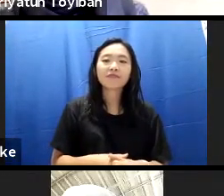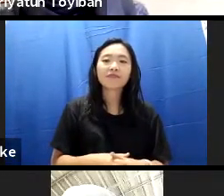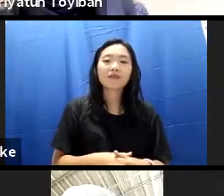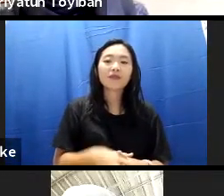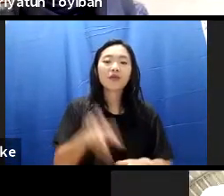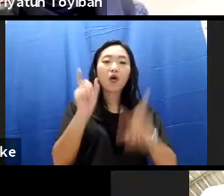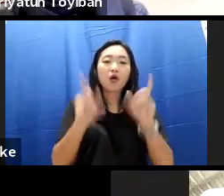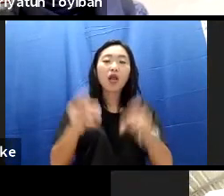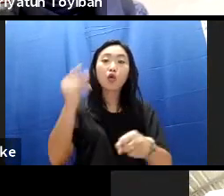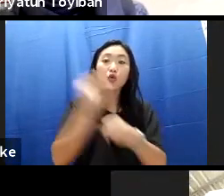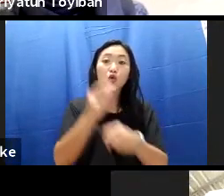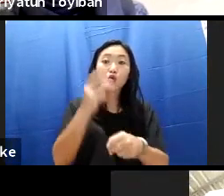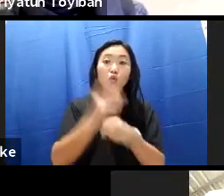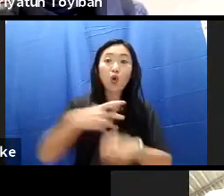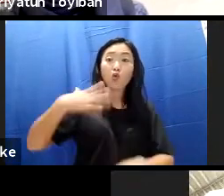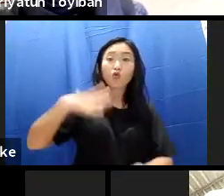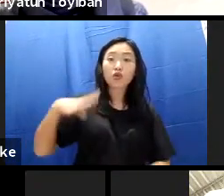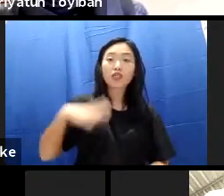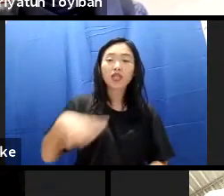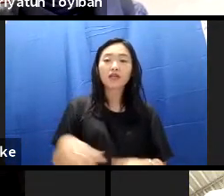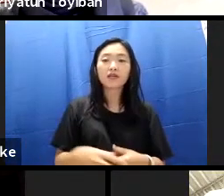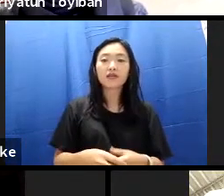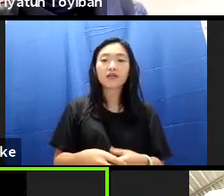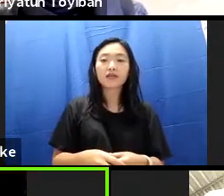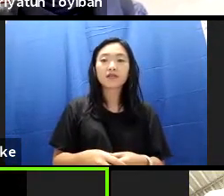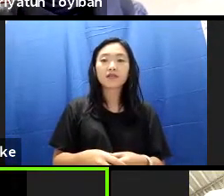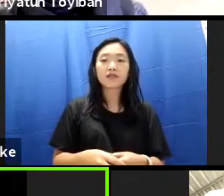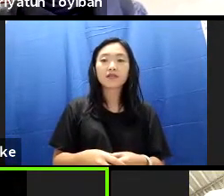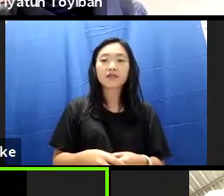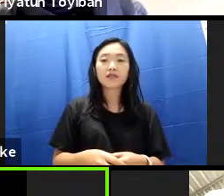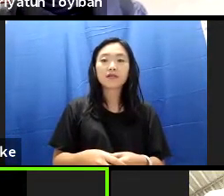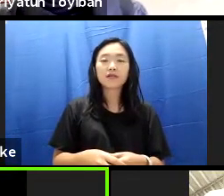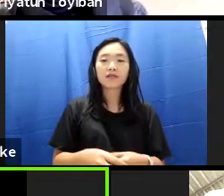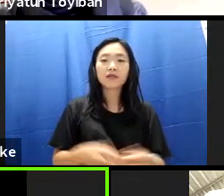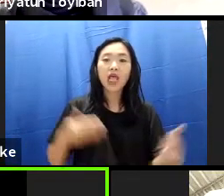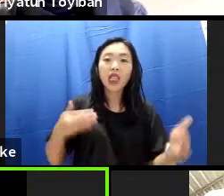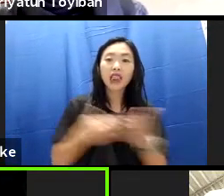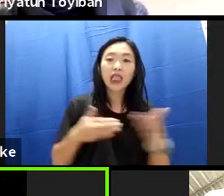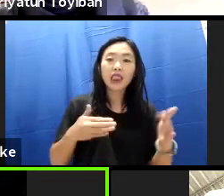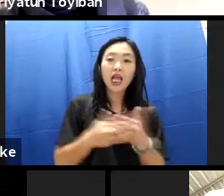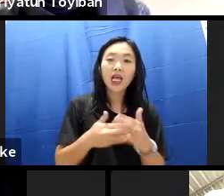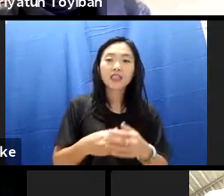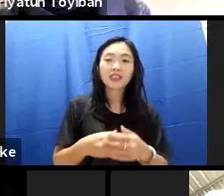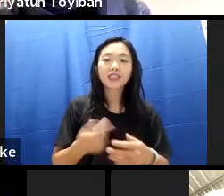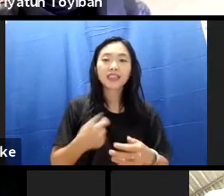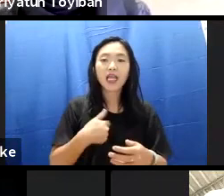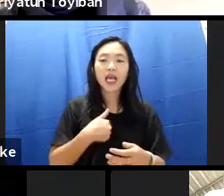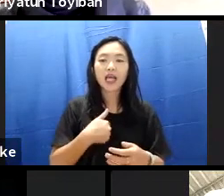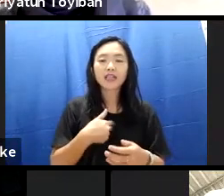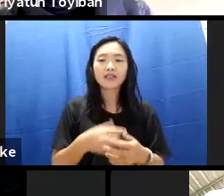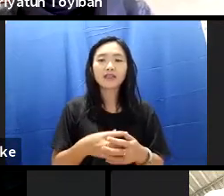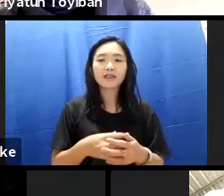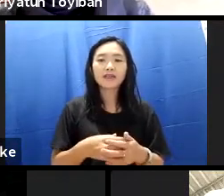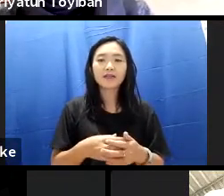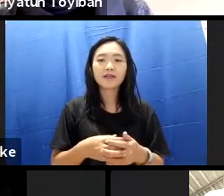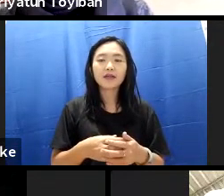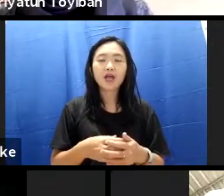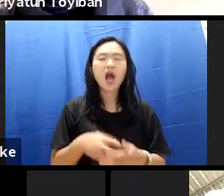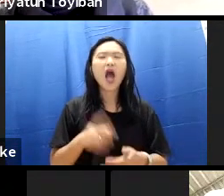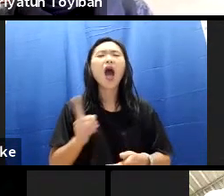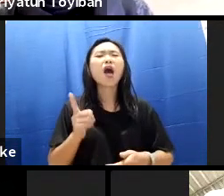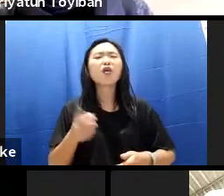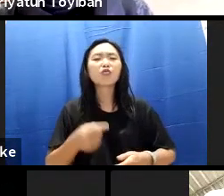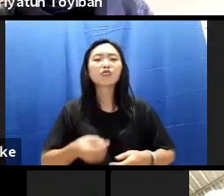tulis perempuan tapi perspektif gendernya mana? Dan waktu itu istilah gender bagi saya sesuatu yang baru. Nah,